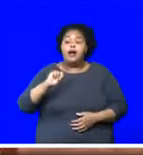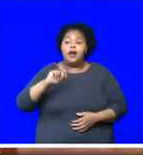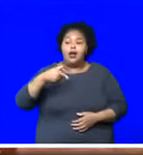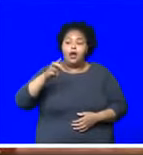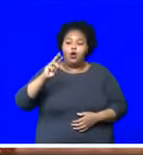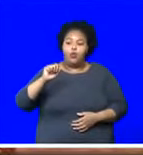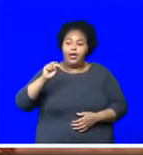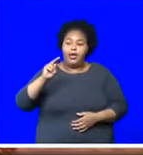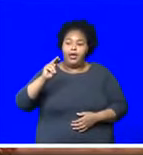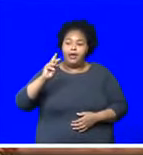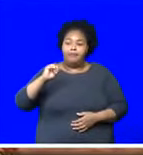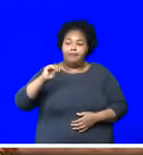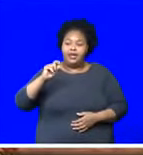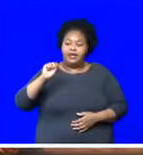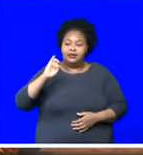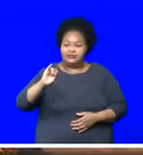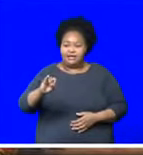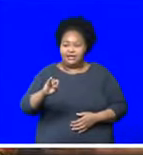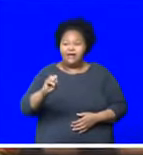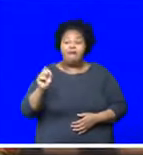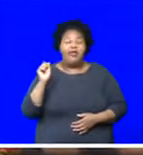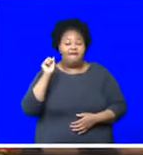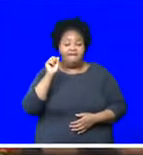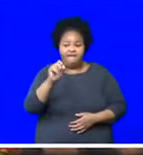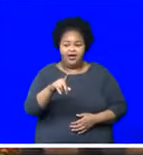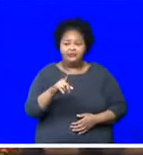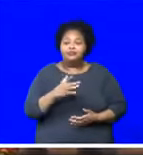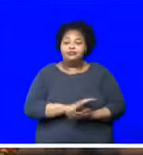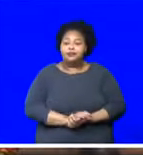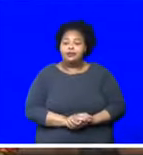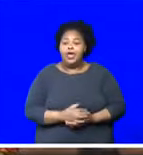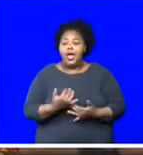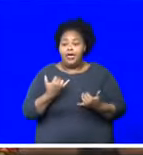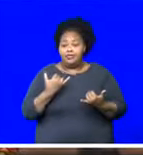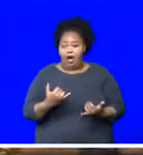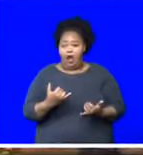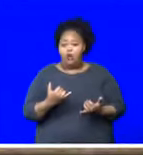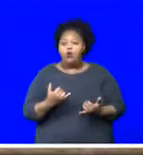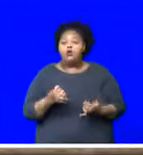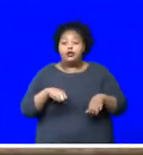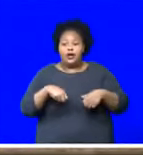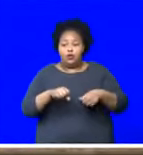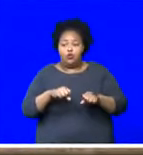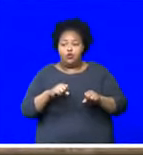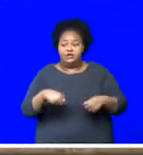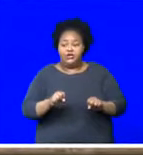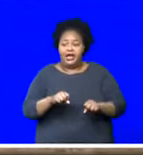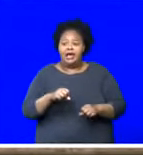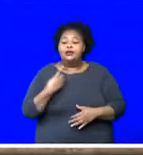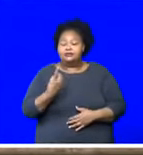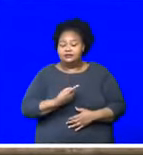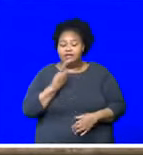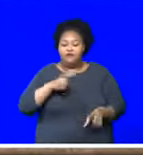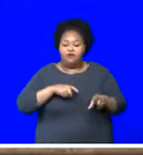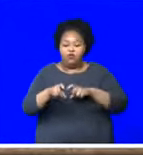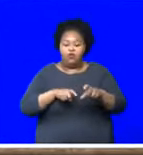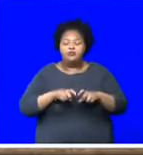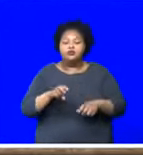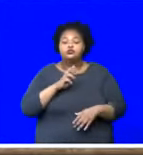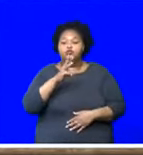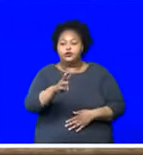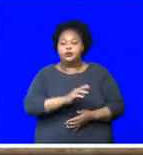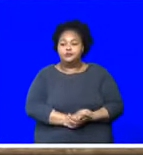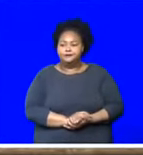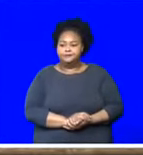sekutabaniketa lithuba lelingcono kunayitolo njengoba sebatawucutselana bodwa. Kuyi-advantage kakhulu